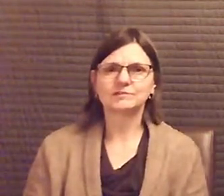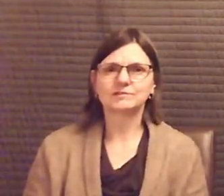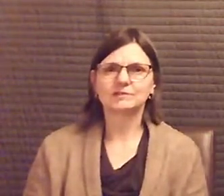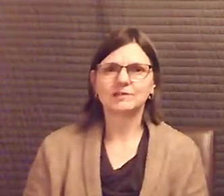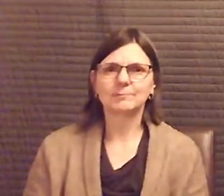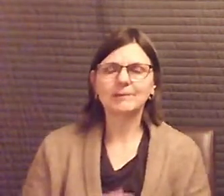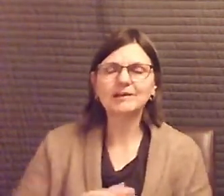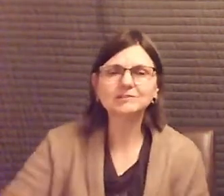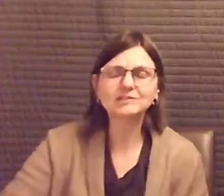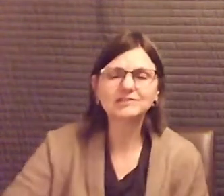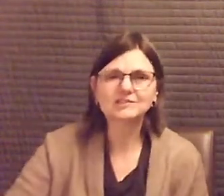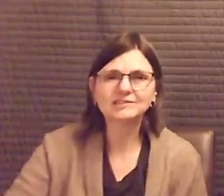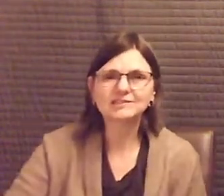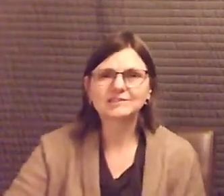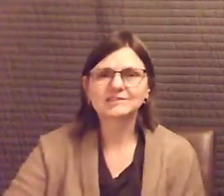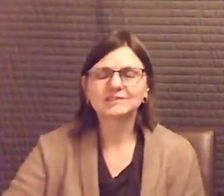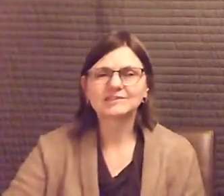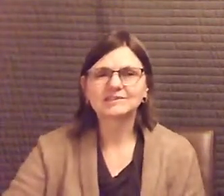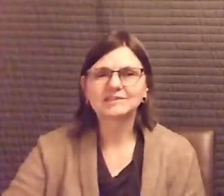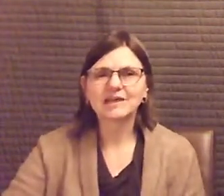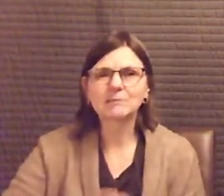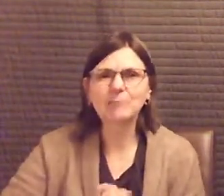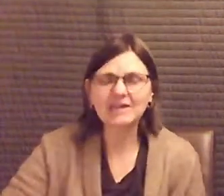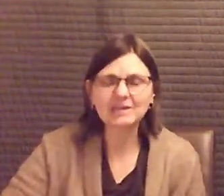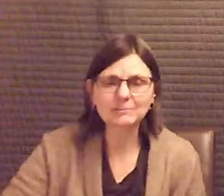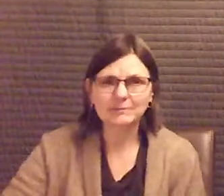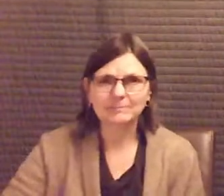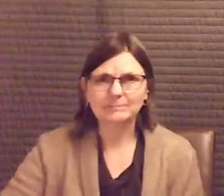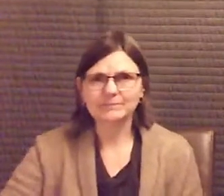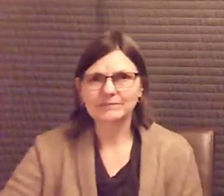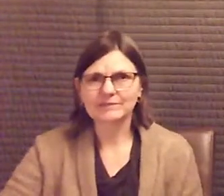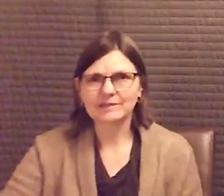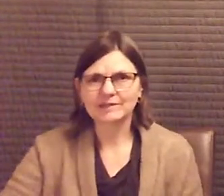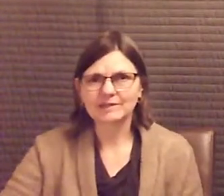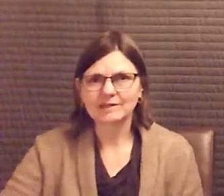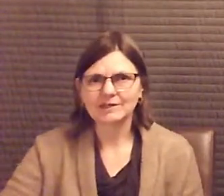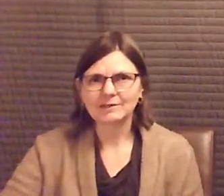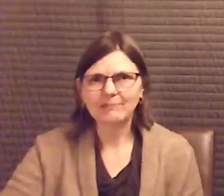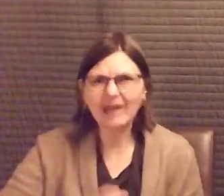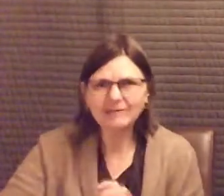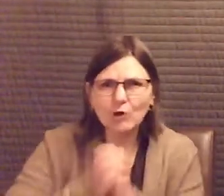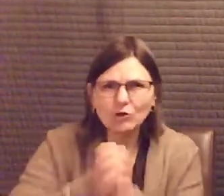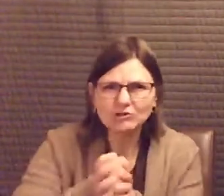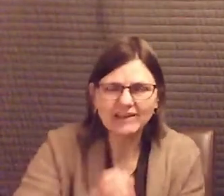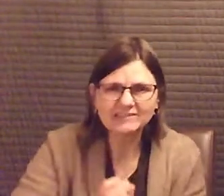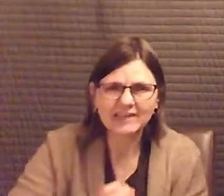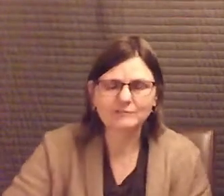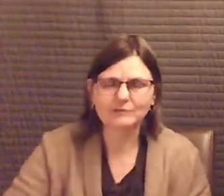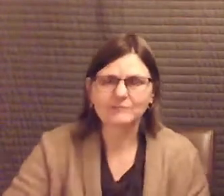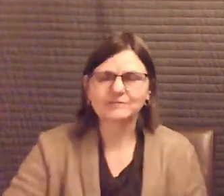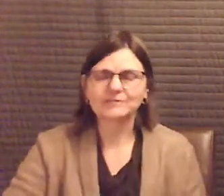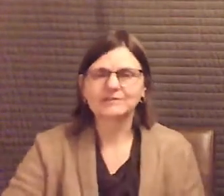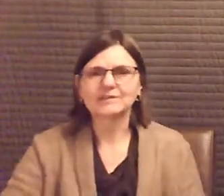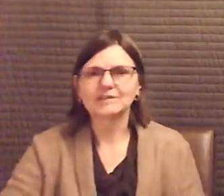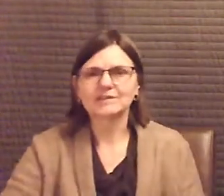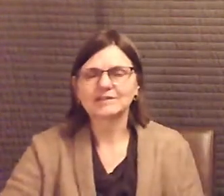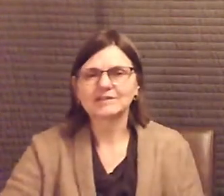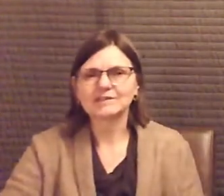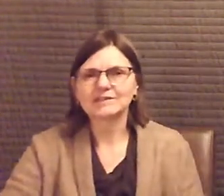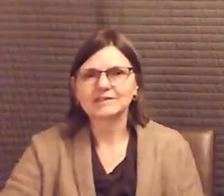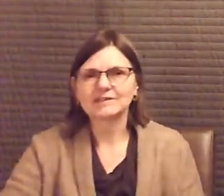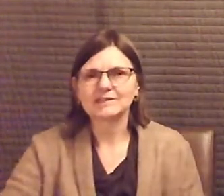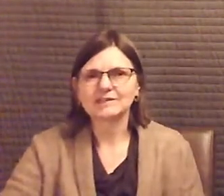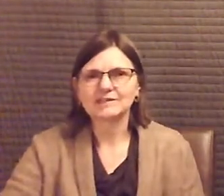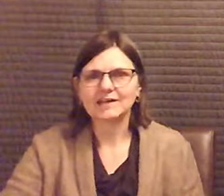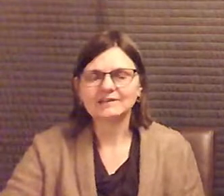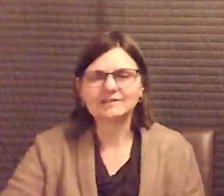jasper past er al ik ben ik verkeerd met coole glitch blijven onderwijs geef me nu